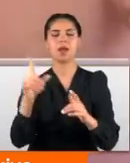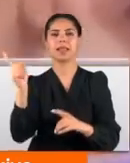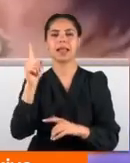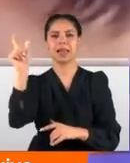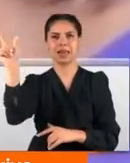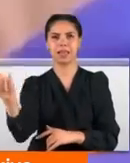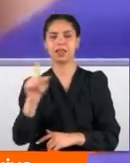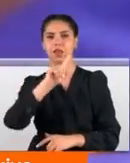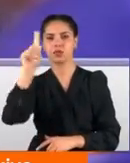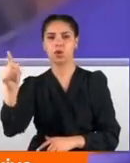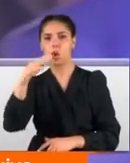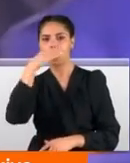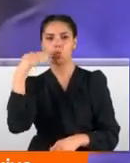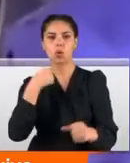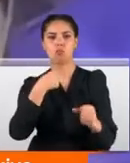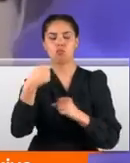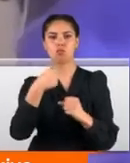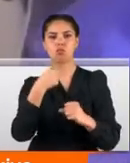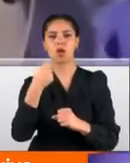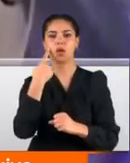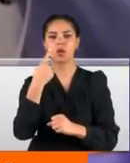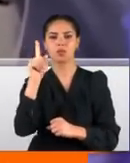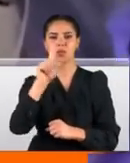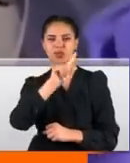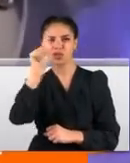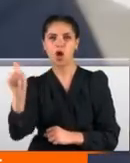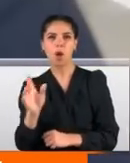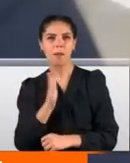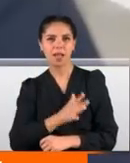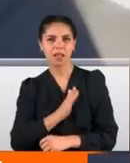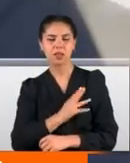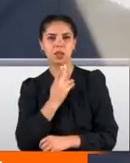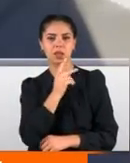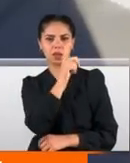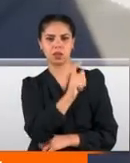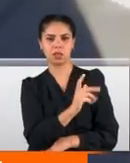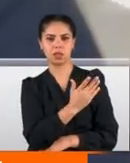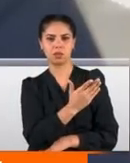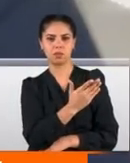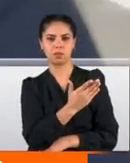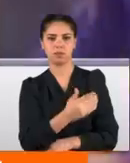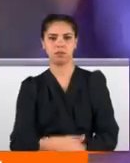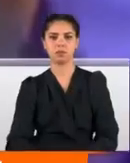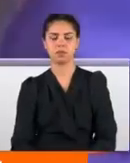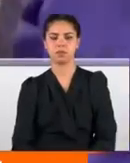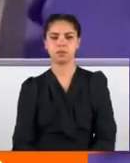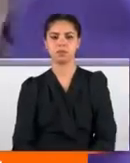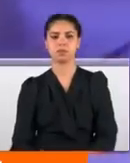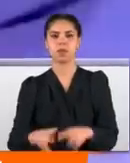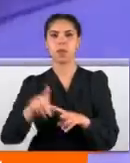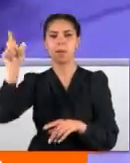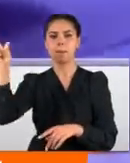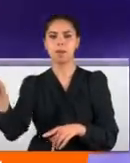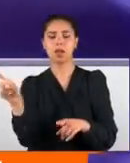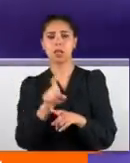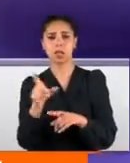denk geldi. Uyuşturucuyla mücadeleye yönelik bir soru sormak istedi. Çok şoktaydım. Çok korktum. Meral Akşener ise